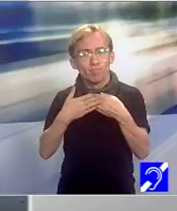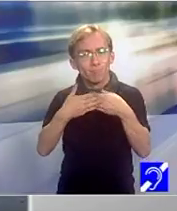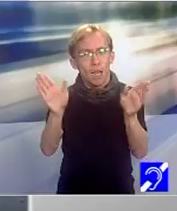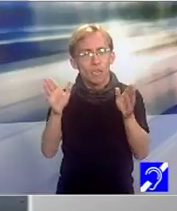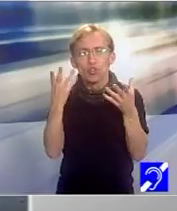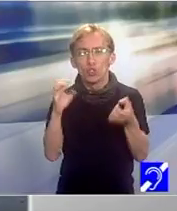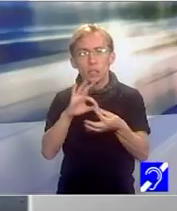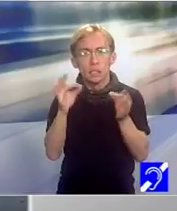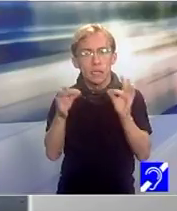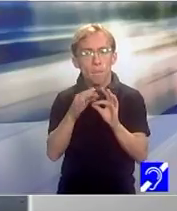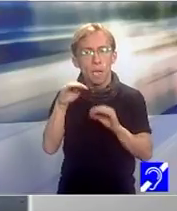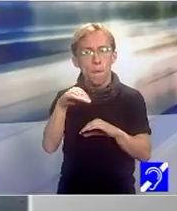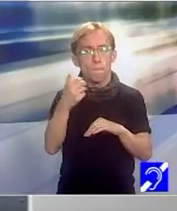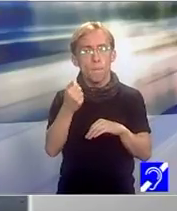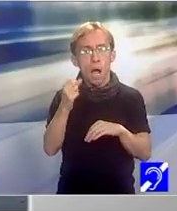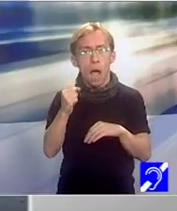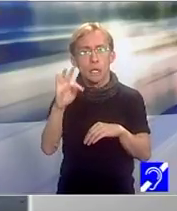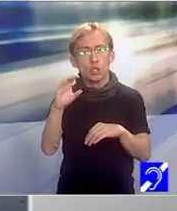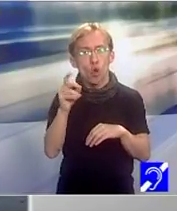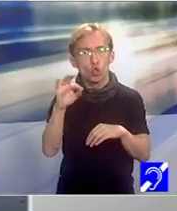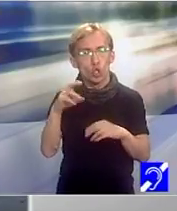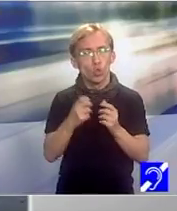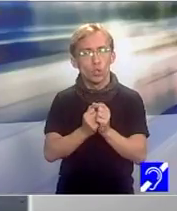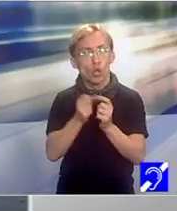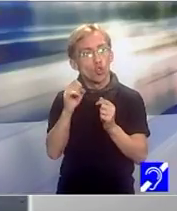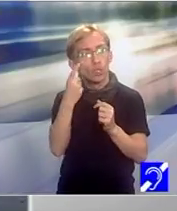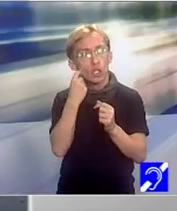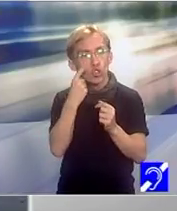și încercând să vină în